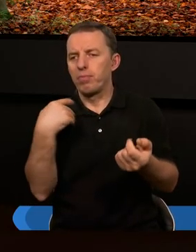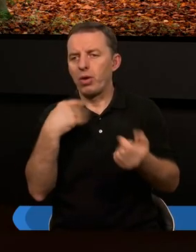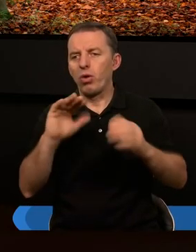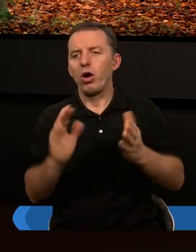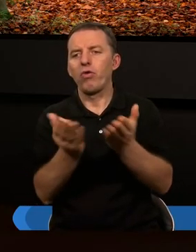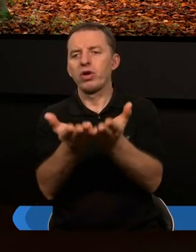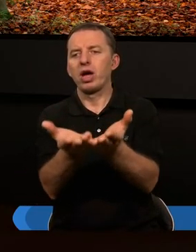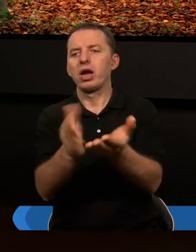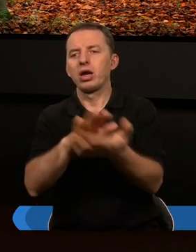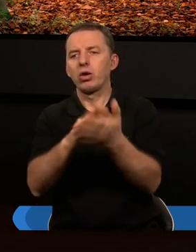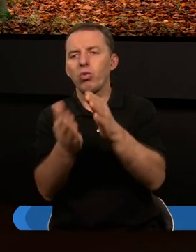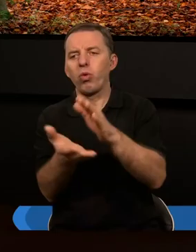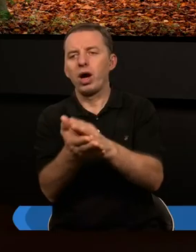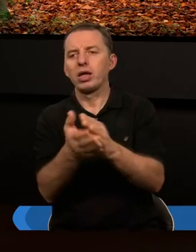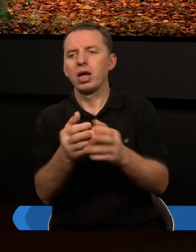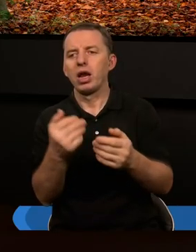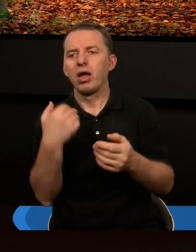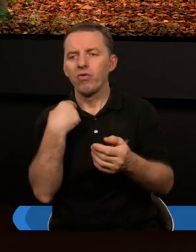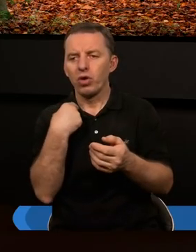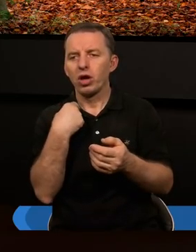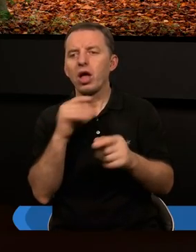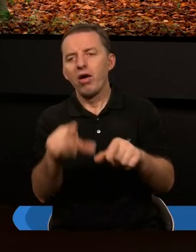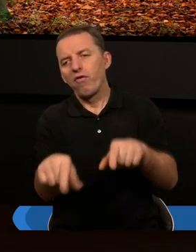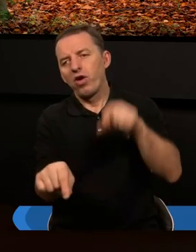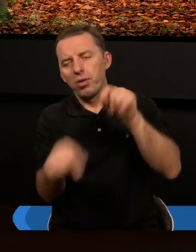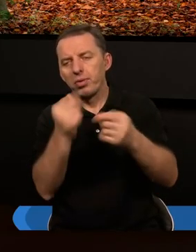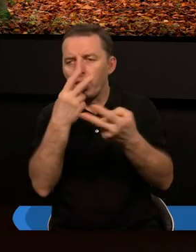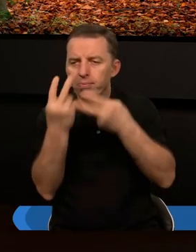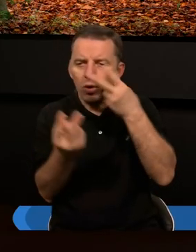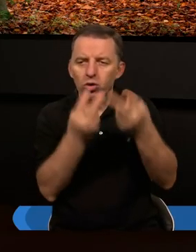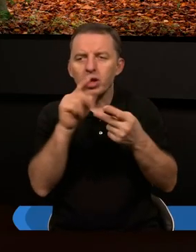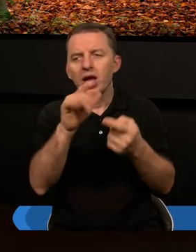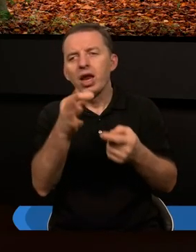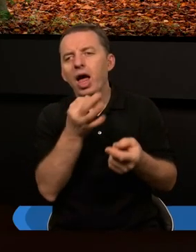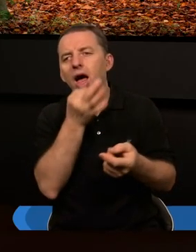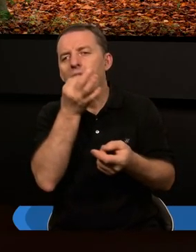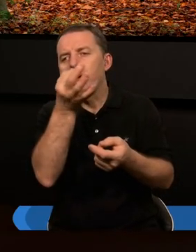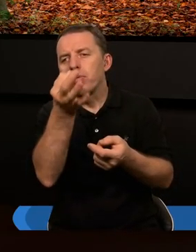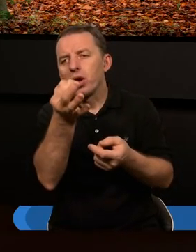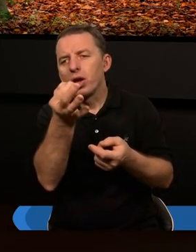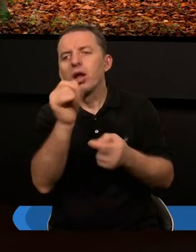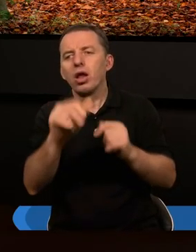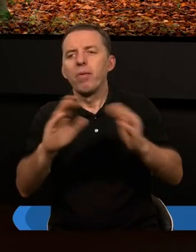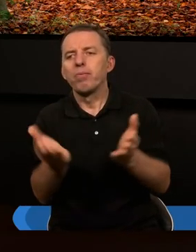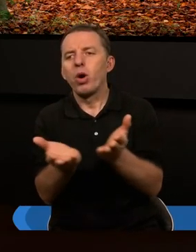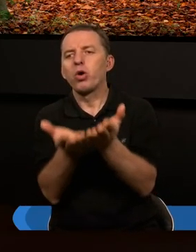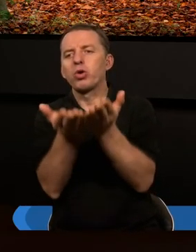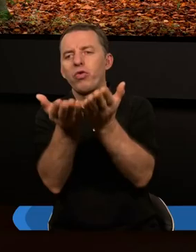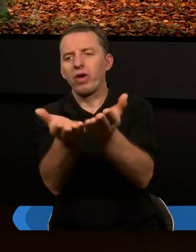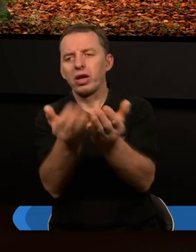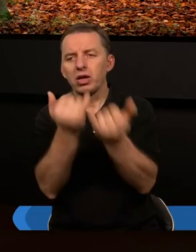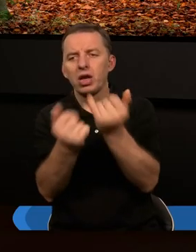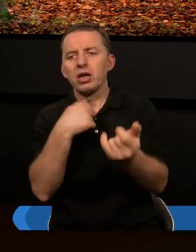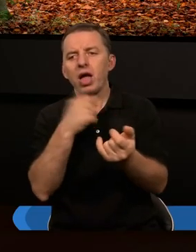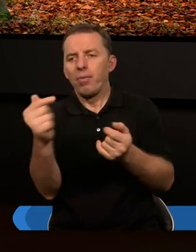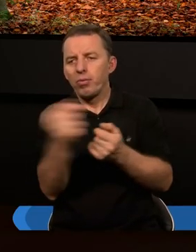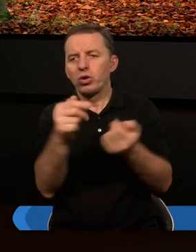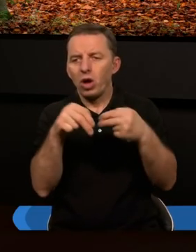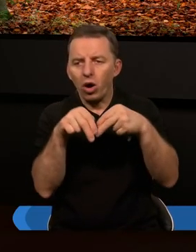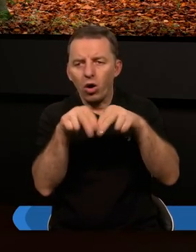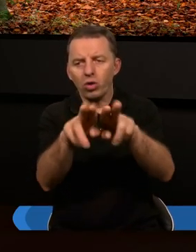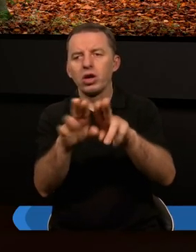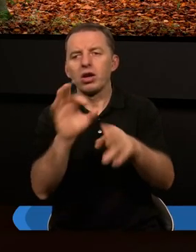składana, to najpierw trzeba ją było wybrać, poszukać tej najlepszej, trochę poświęcić. Bo jeżeli ja muszę